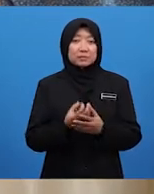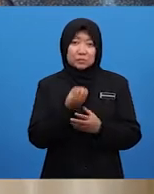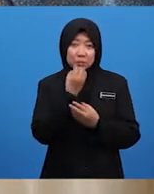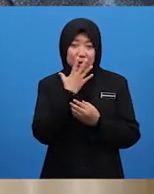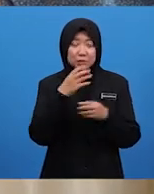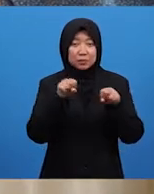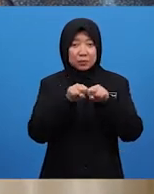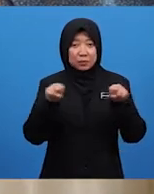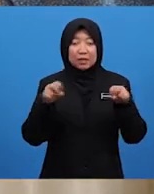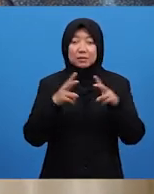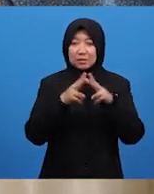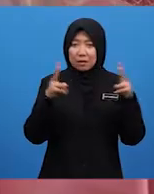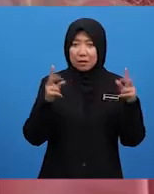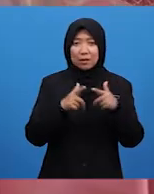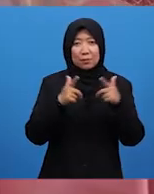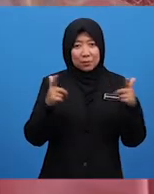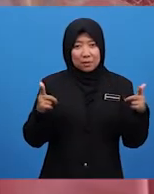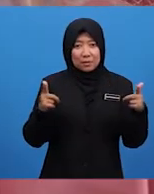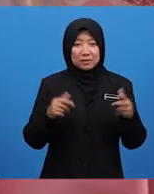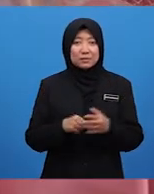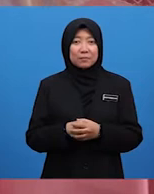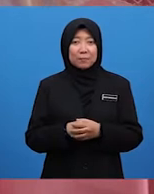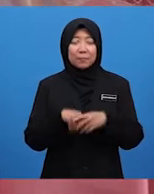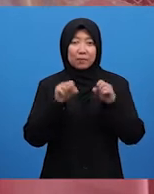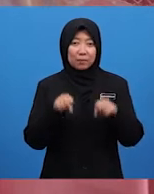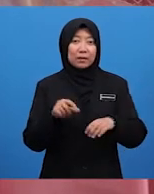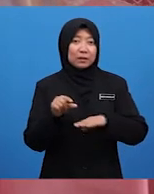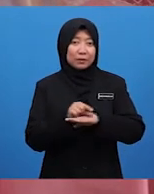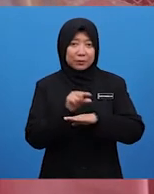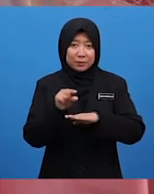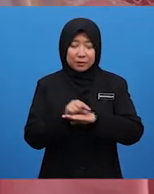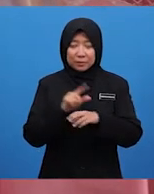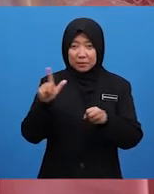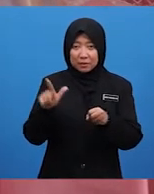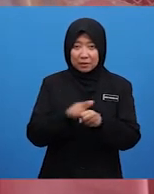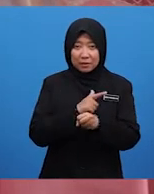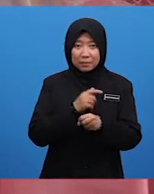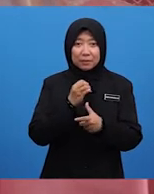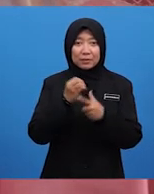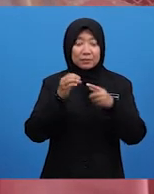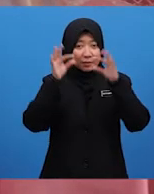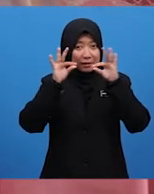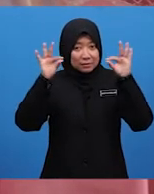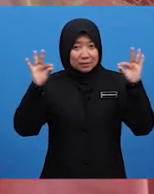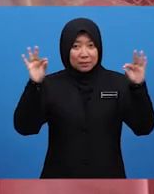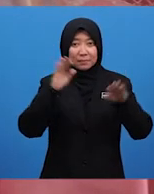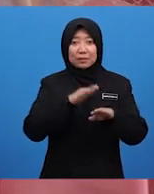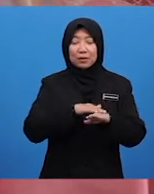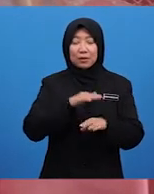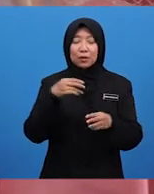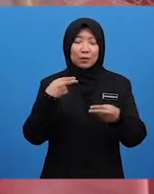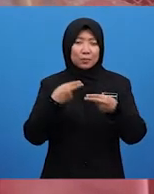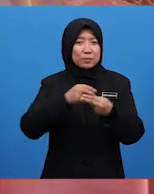ini sangat luas. Ia boleh digunakan sebagai pelengkap atau hiasan pada hampir